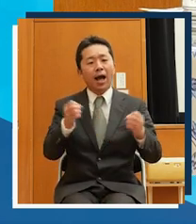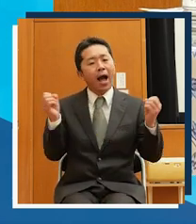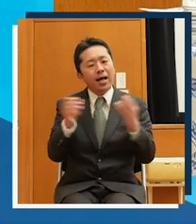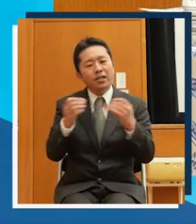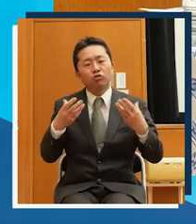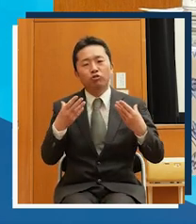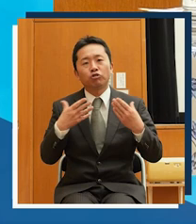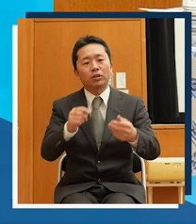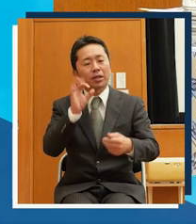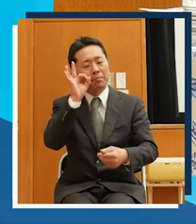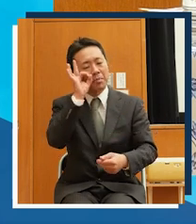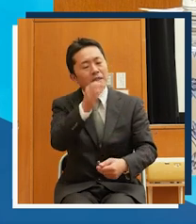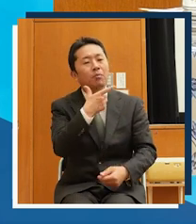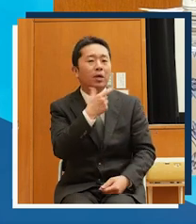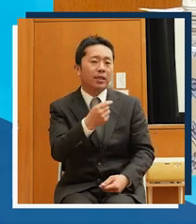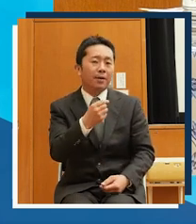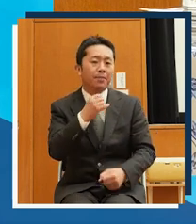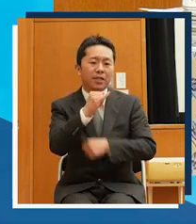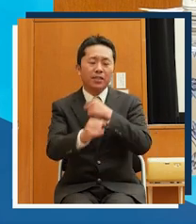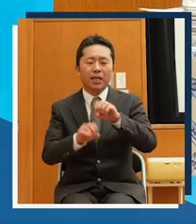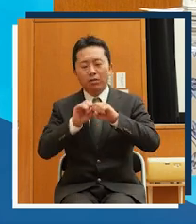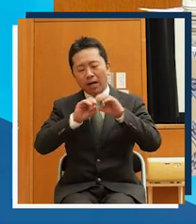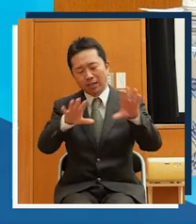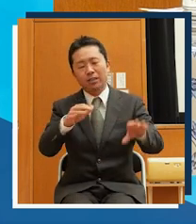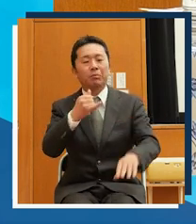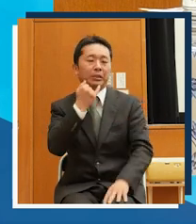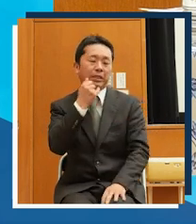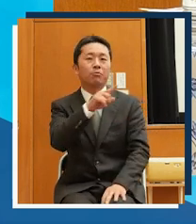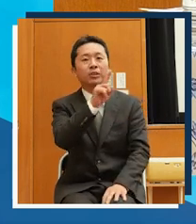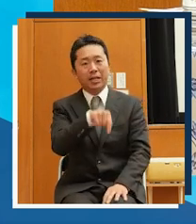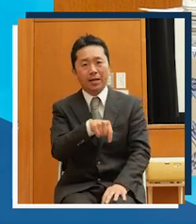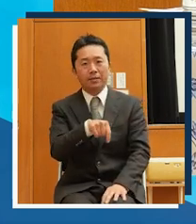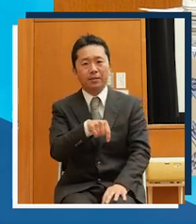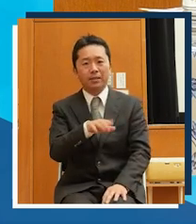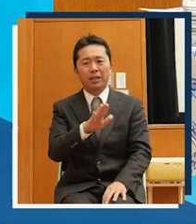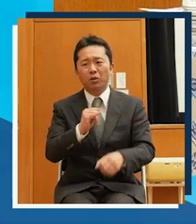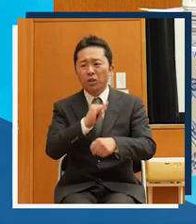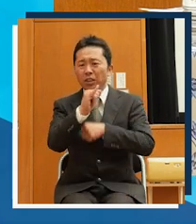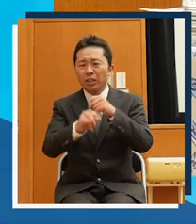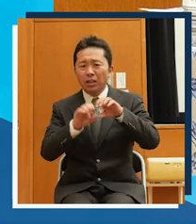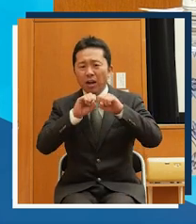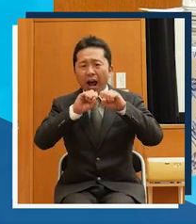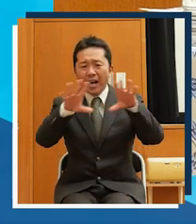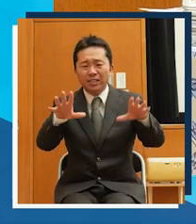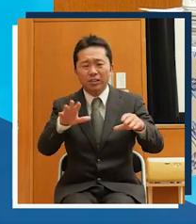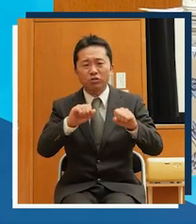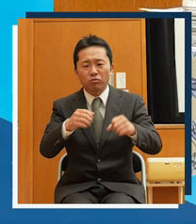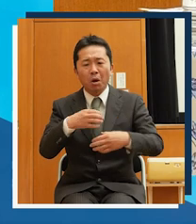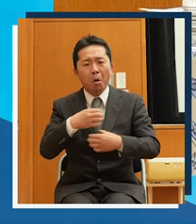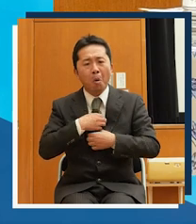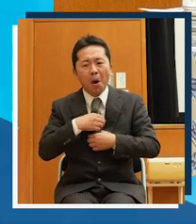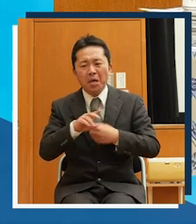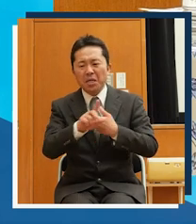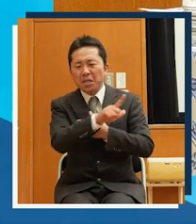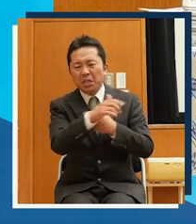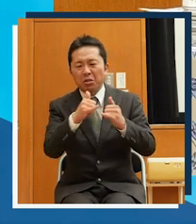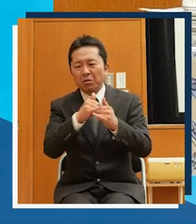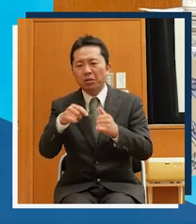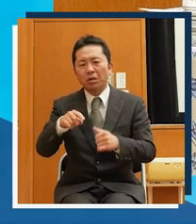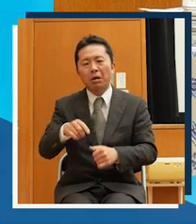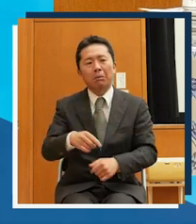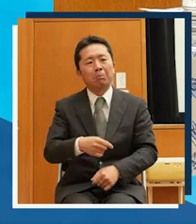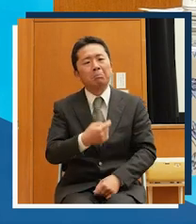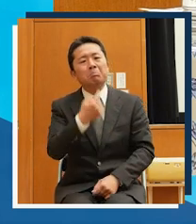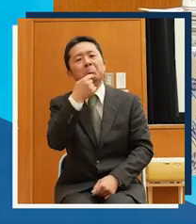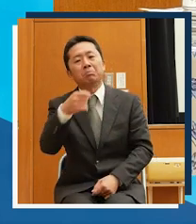ですネットで発信をすることもそうだしネットで発信をすることは怖いですいろんな人たちがいろんなそのリプを投げつけてき